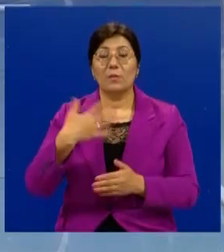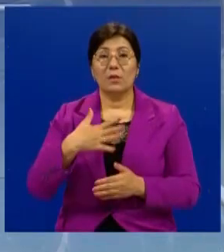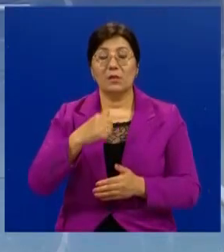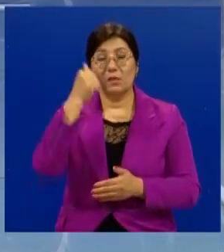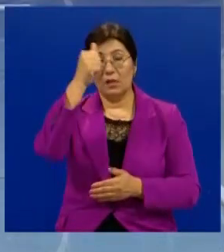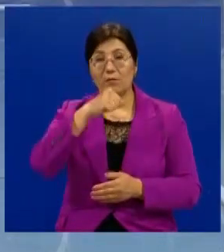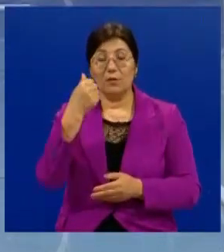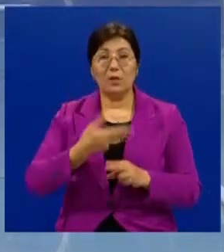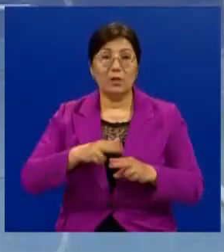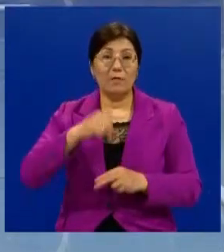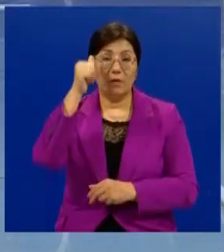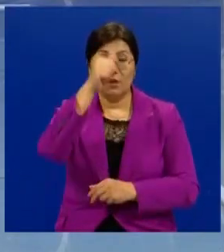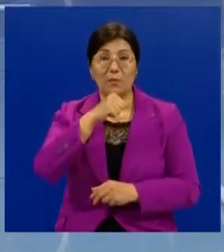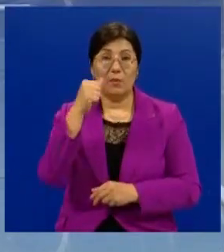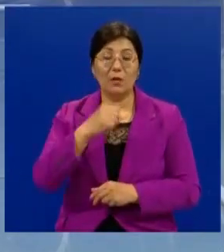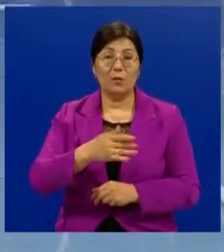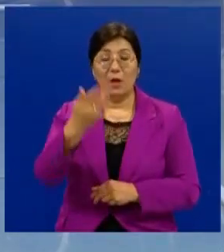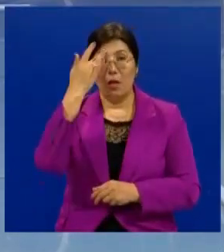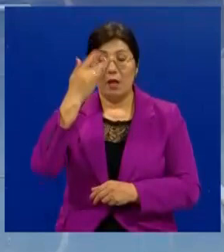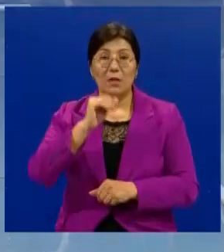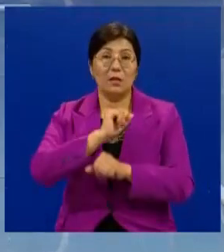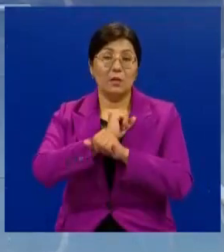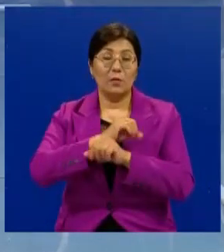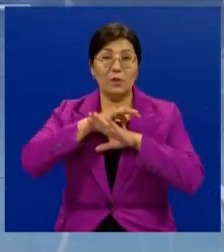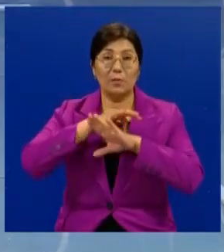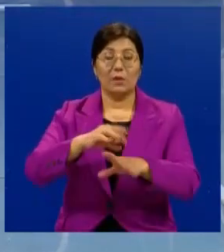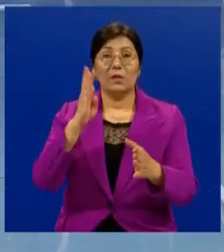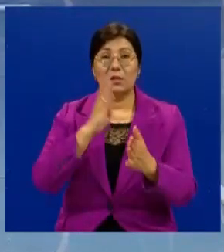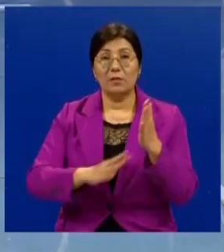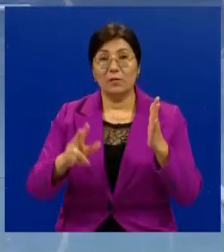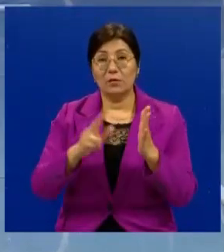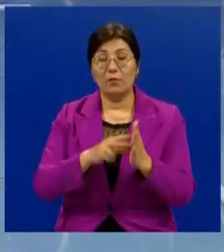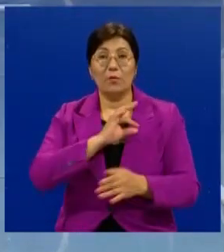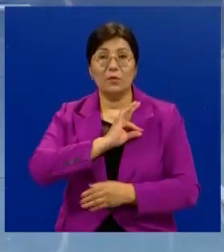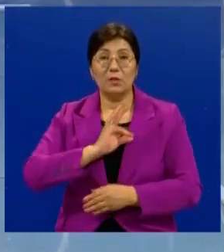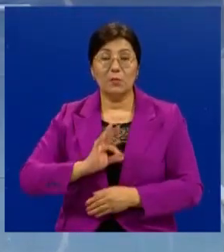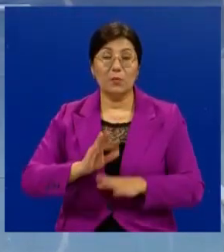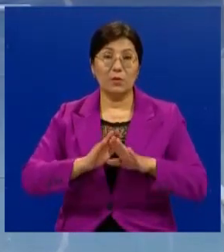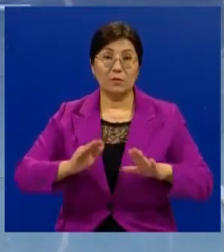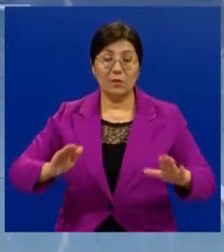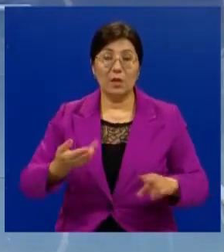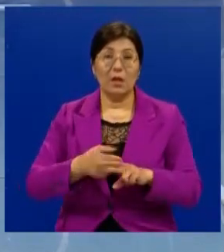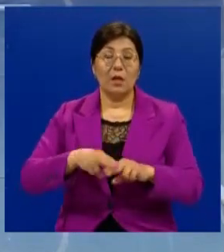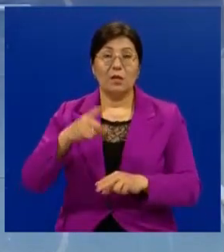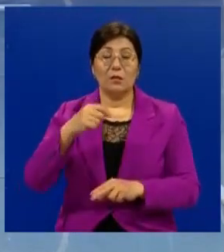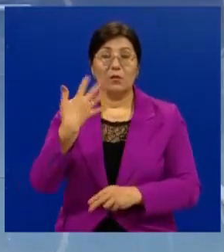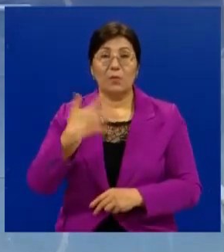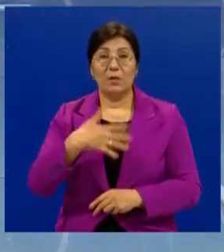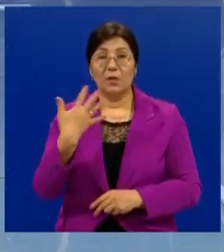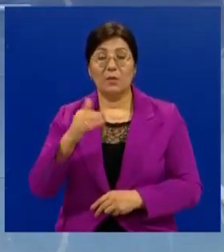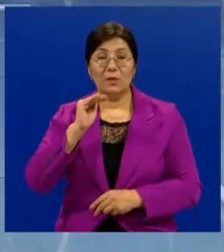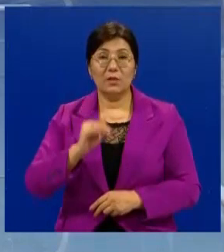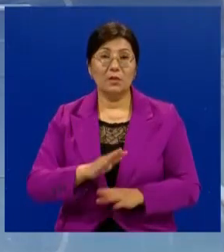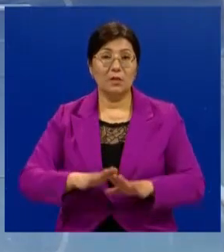года. В этом году летним отдыхом намерены обеспечить 98% школьников. Это 155